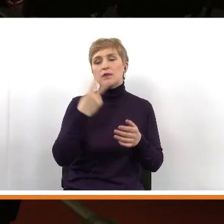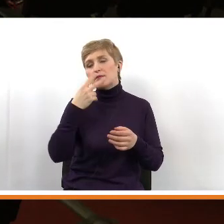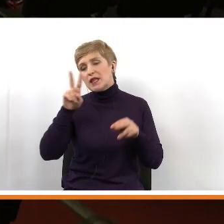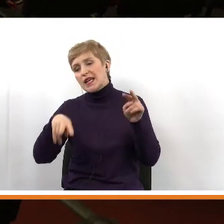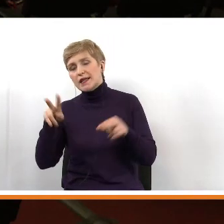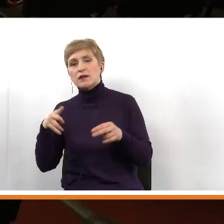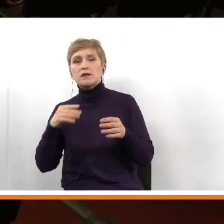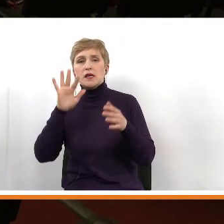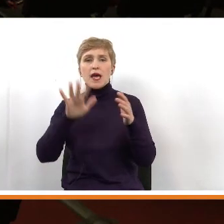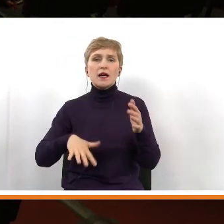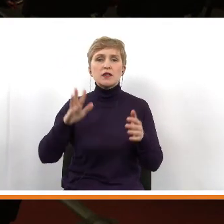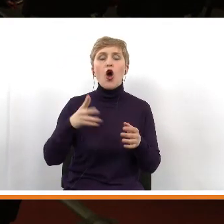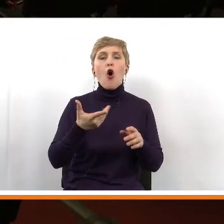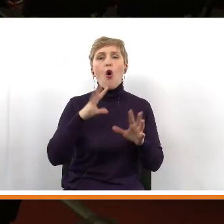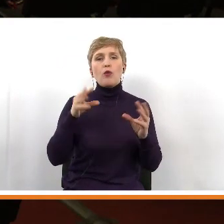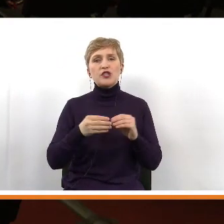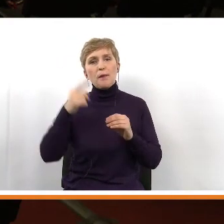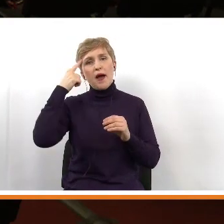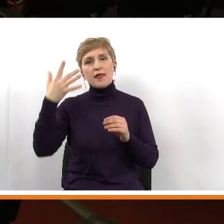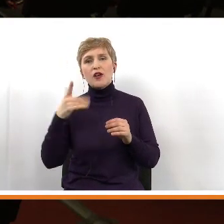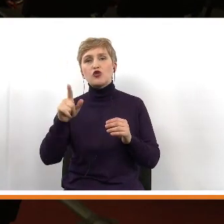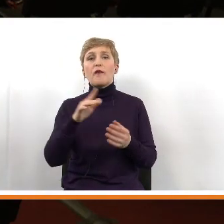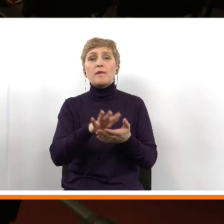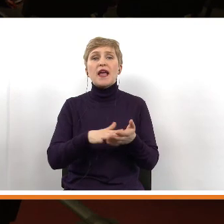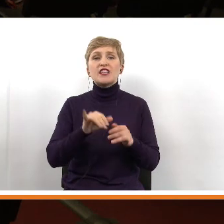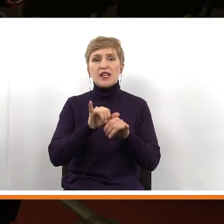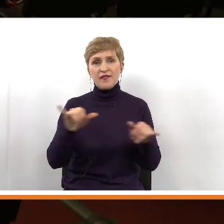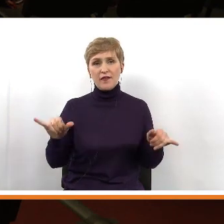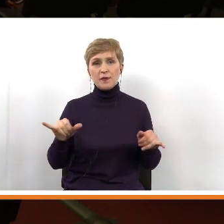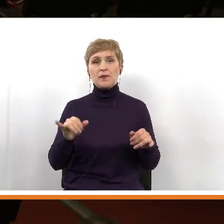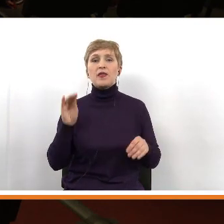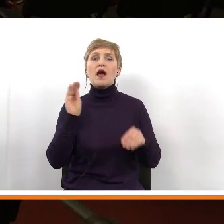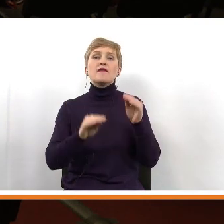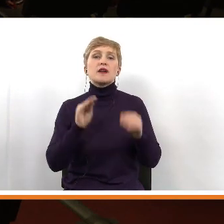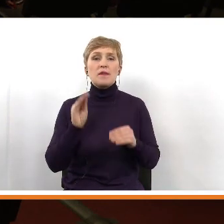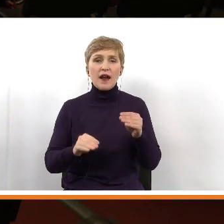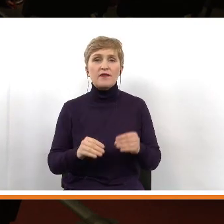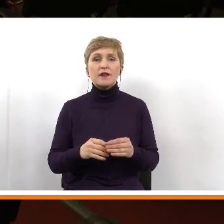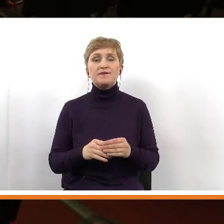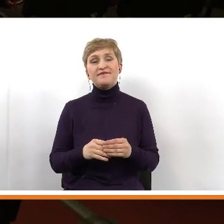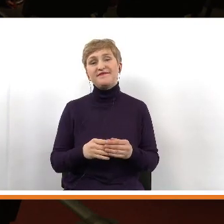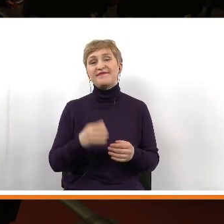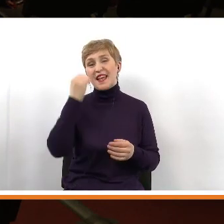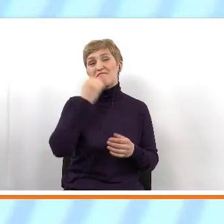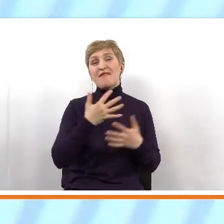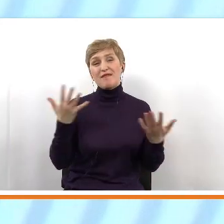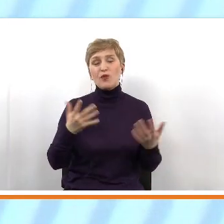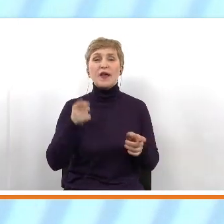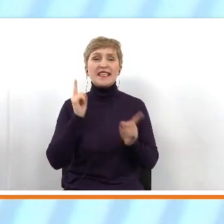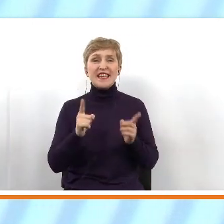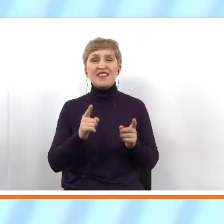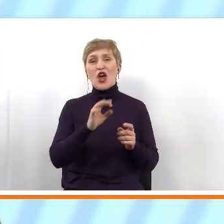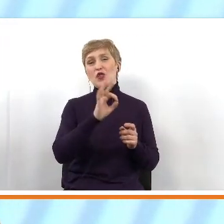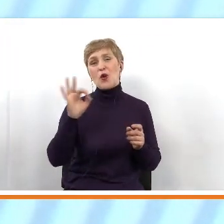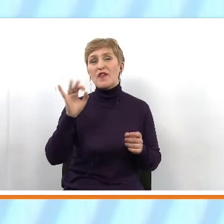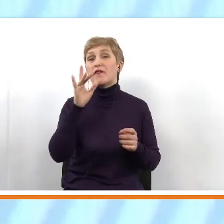такие общие, понятные, да, для того, чтобы вам дальше развиваться, формировать. Спасибо большое. Да, действительно, у нас 0-0